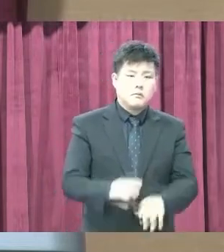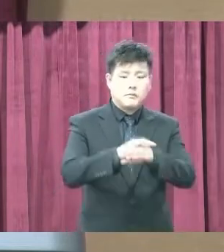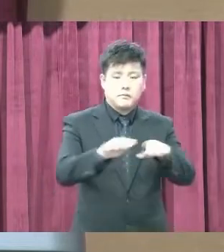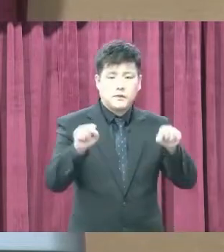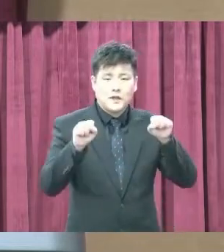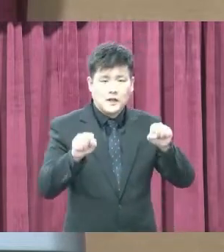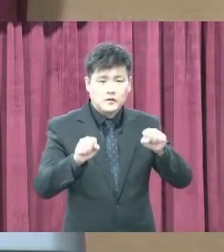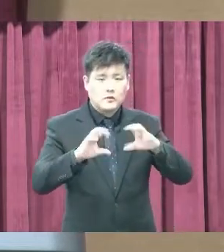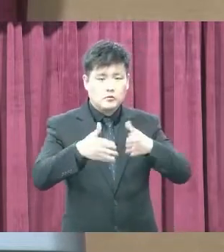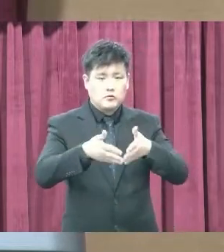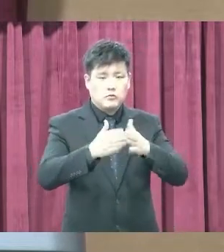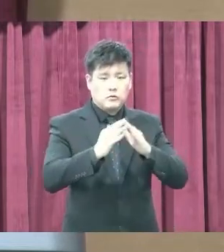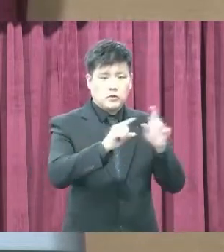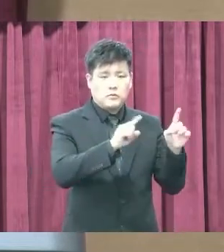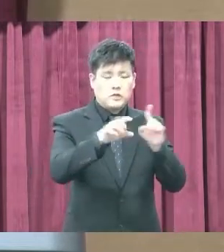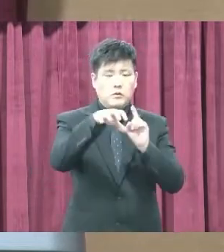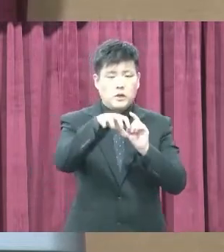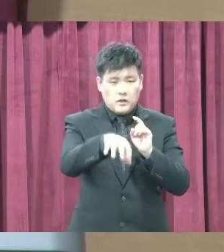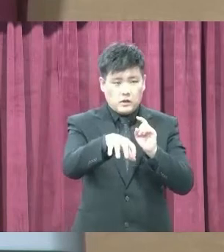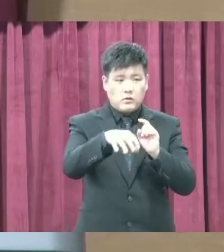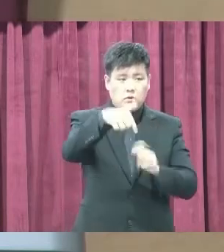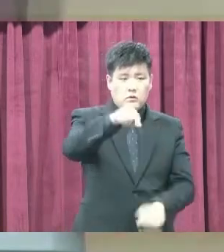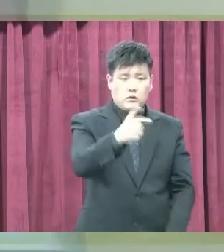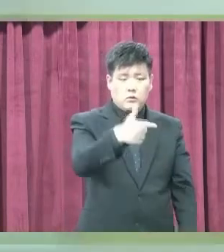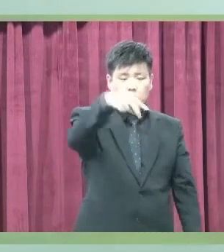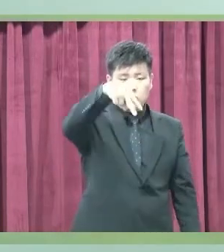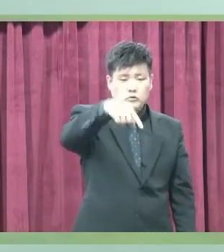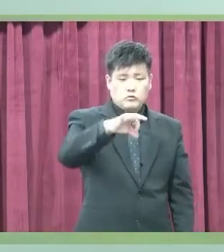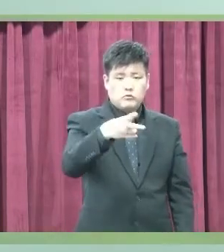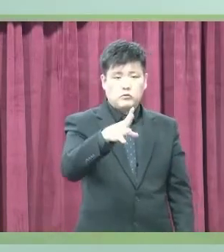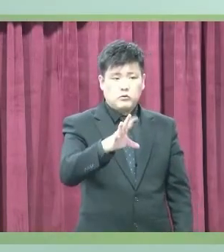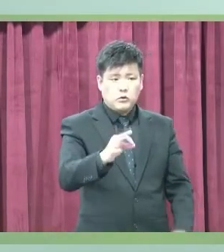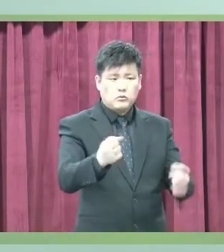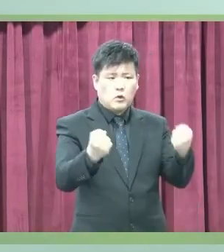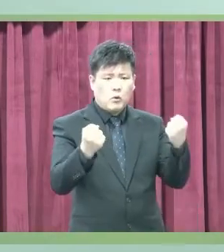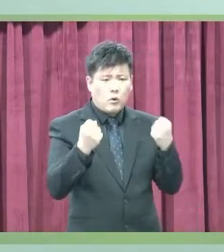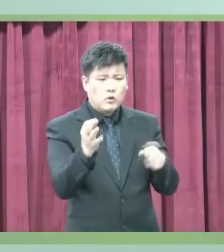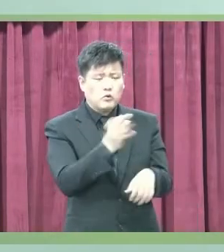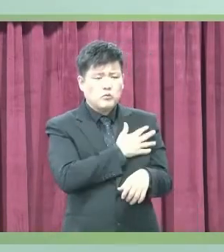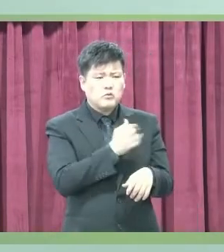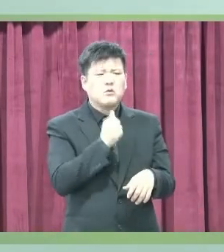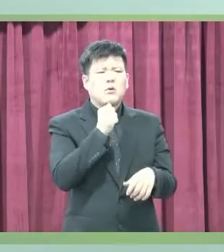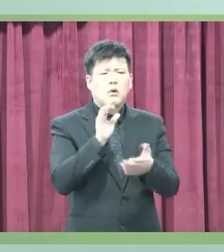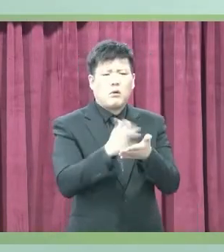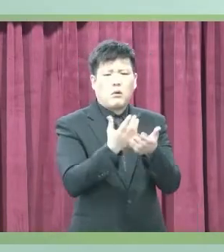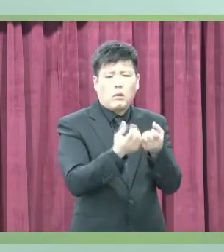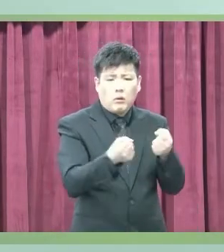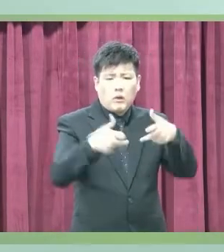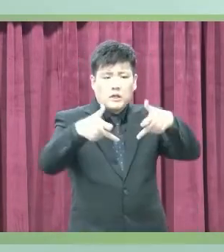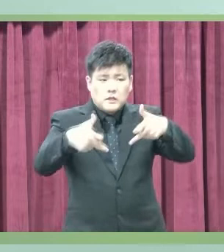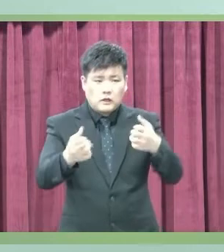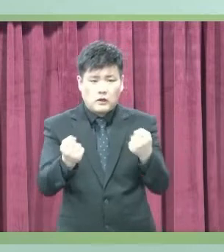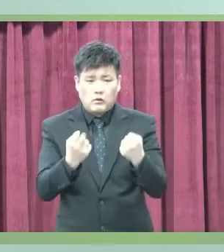안녕하십니까. 국립재활원 건강보건연구과 권수영입니다. 건강에도 부익부 빈익빈 장애인 건강검진 수검률 저조에